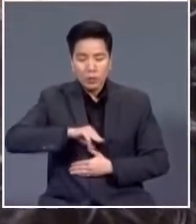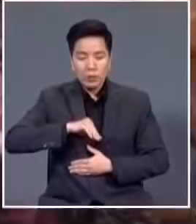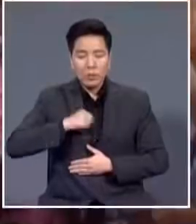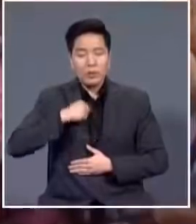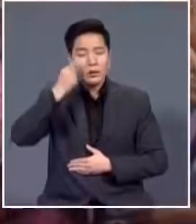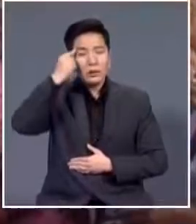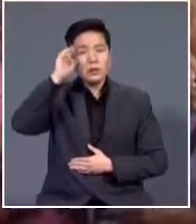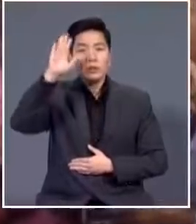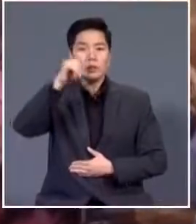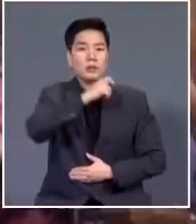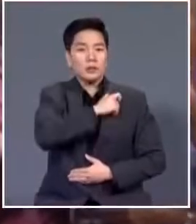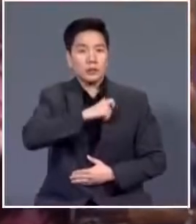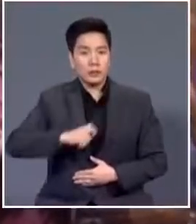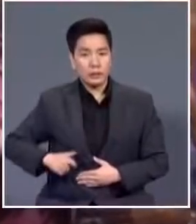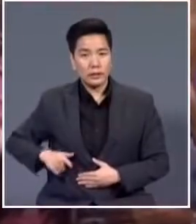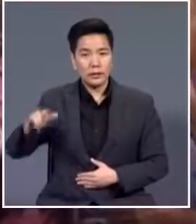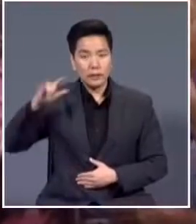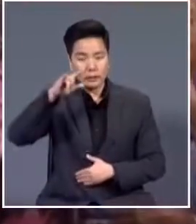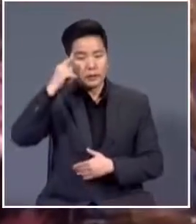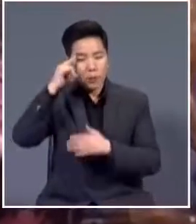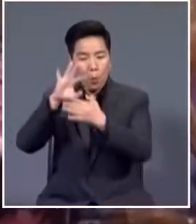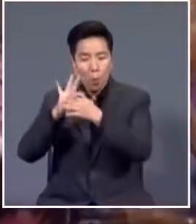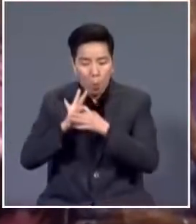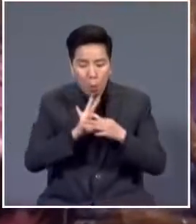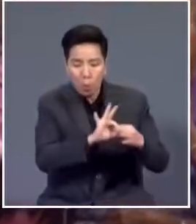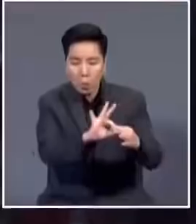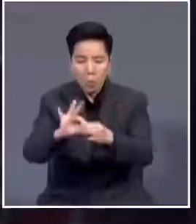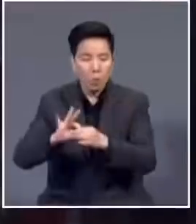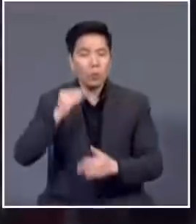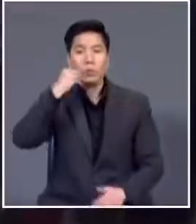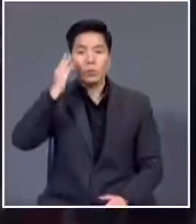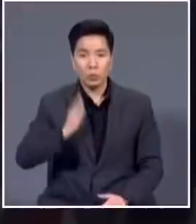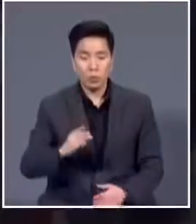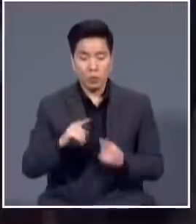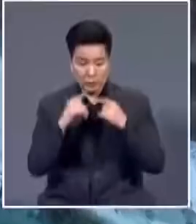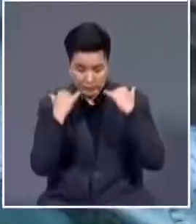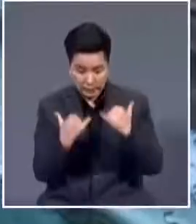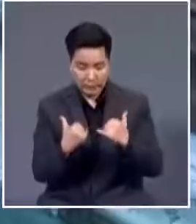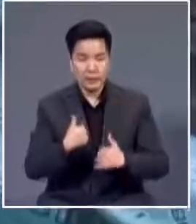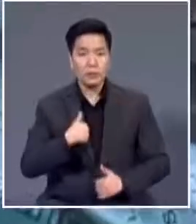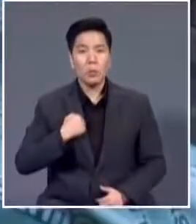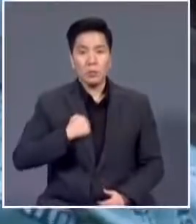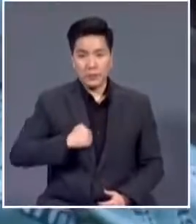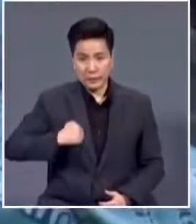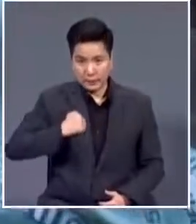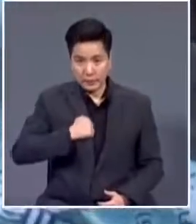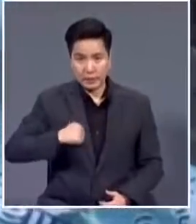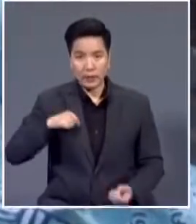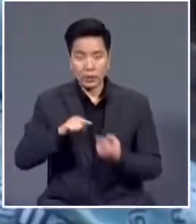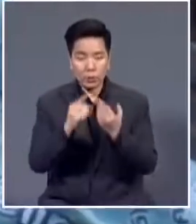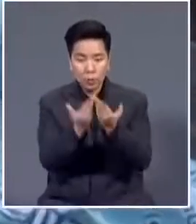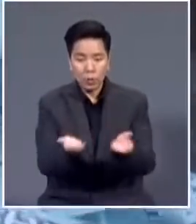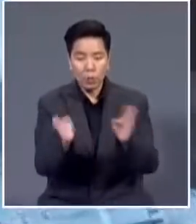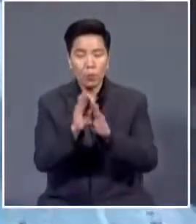รุณาธิคุณที่พระองค์ทรงห่วงใยอย่างหาที่สุดมิได้นะครับในการนี้ผมขอแสดงความเสียใจกับครอบครัว